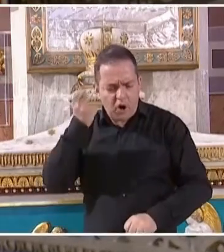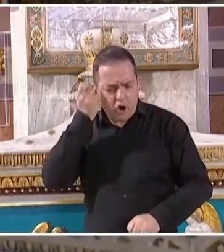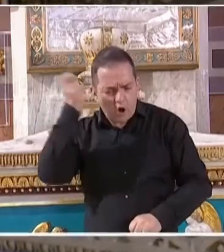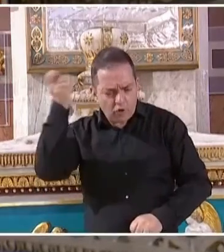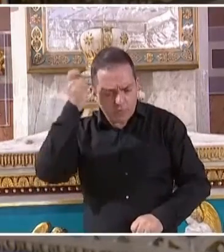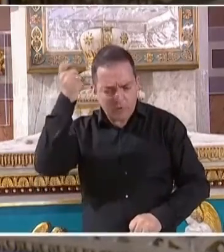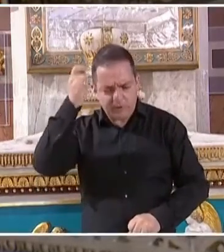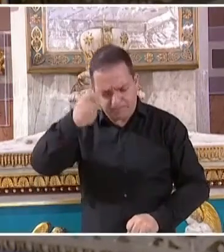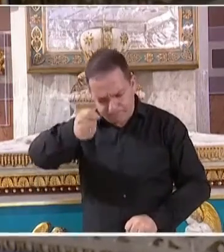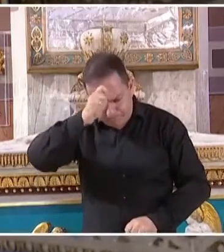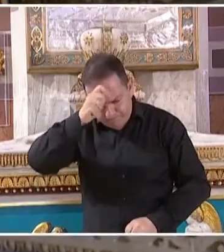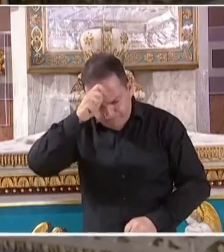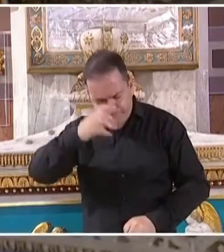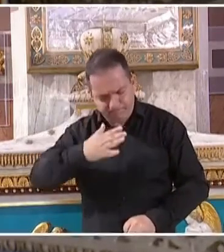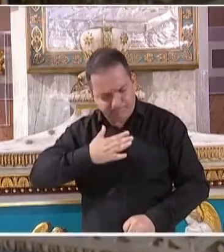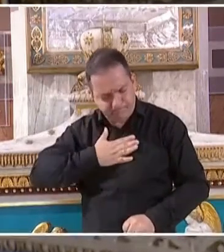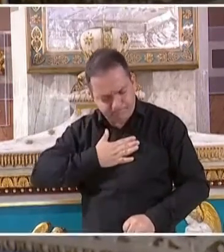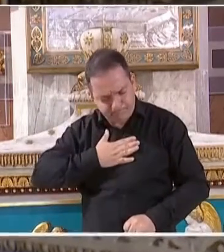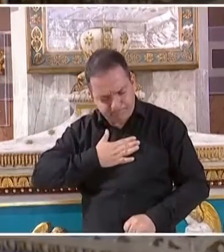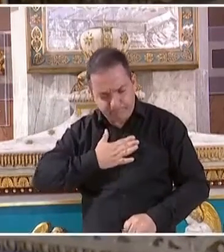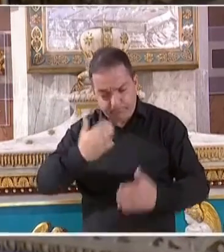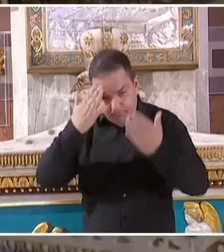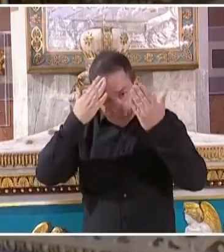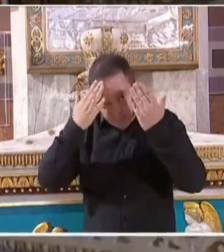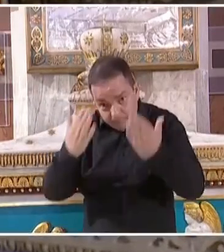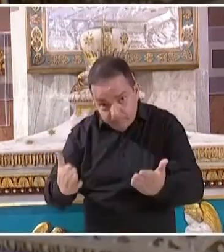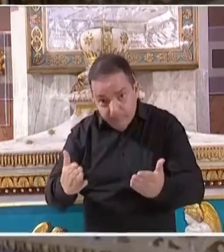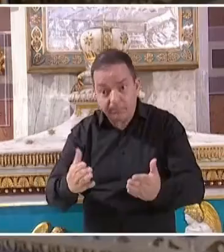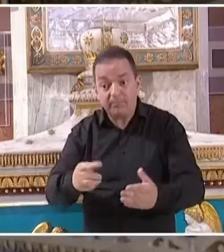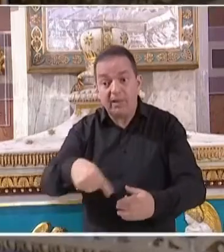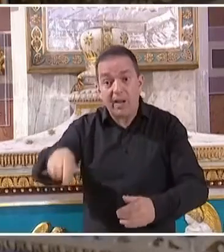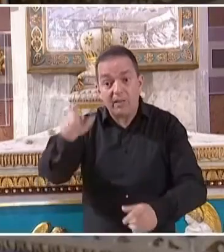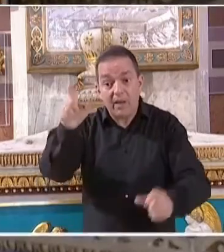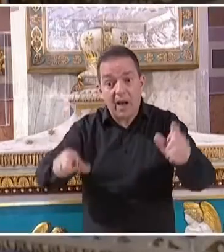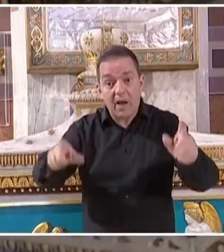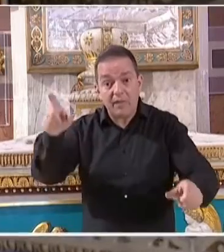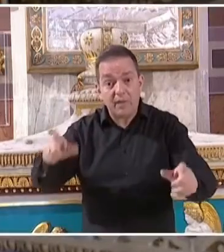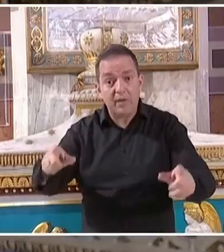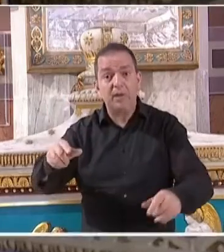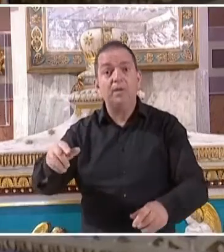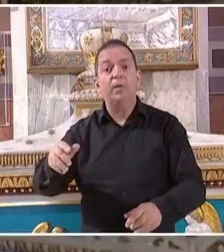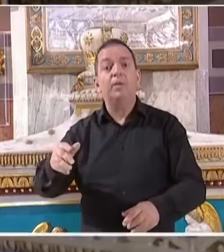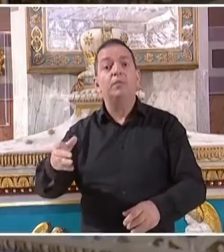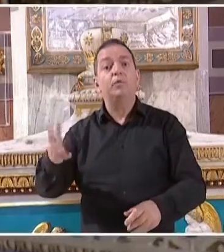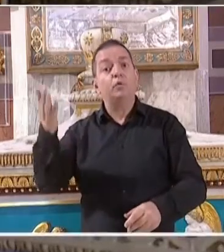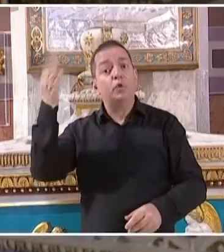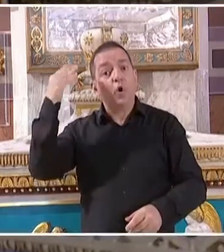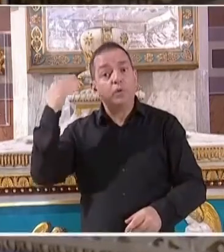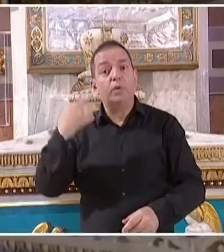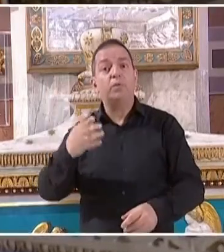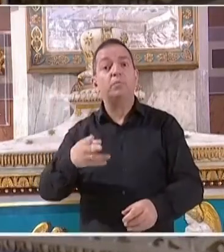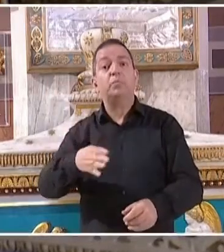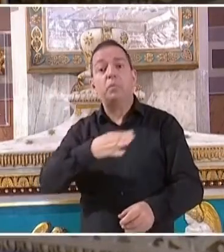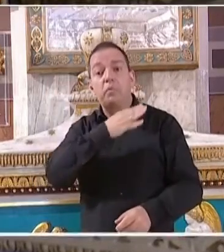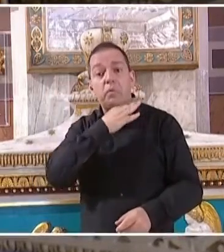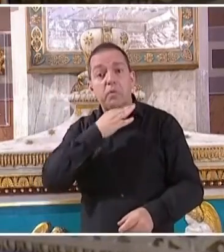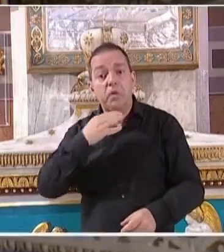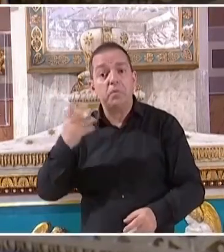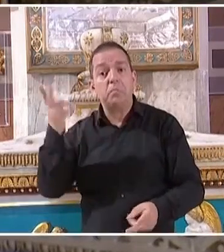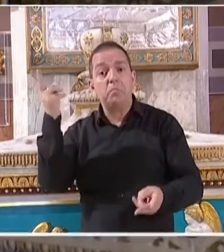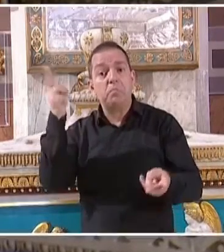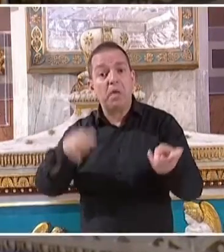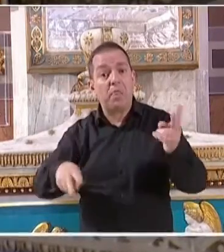και απότιση τιμής προς εκείνους που έζησαν και θυσιάστηκαν